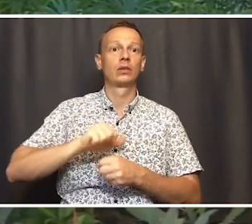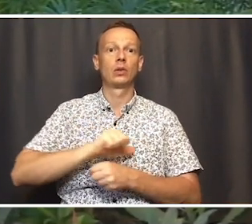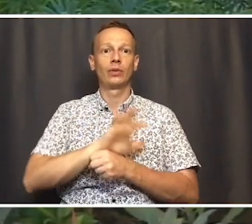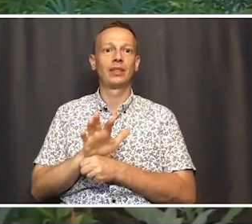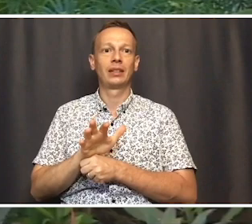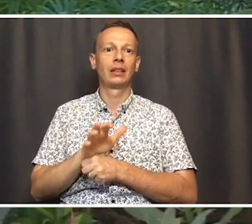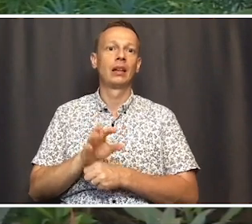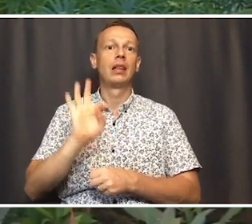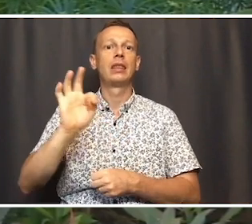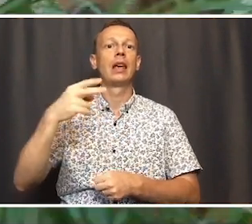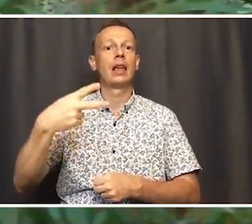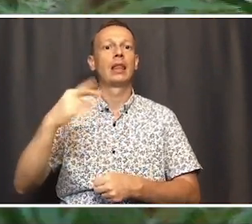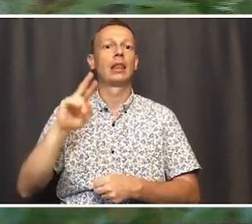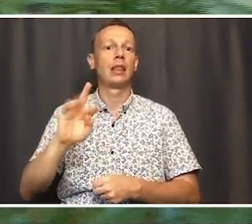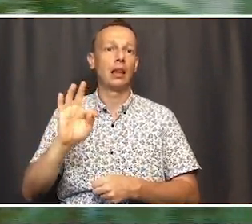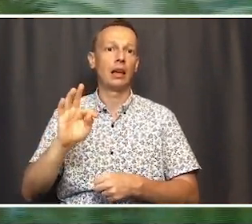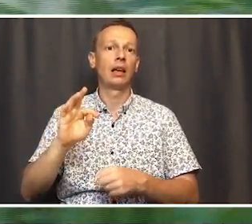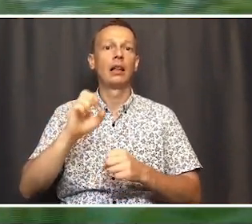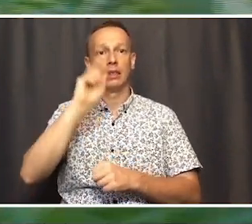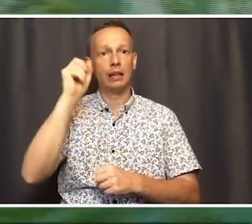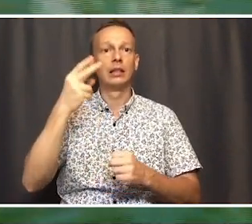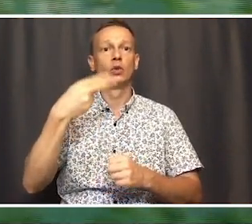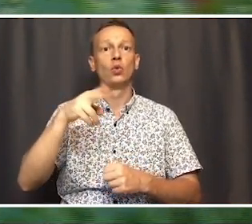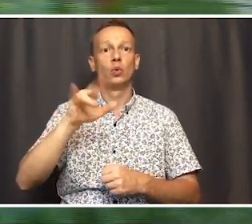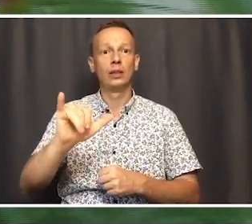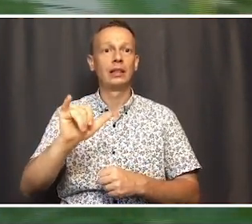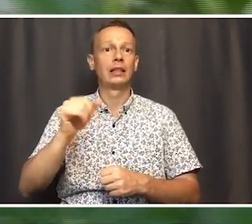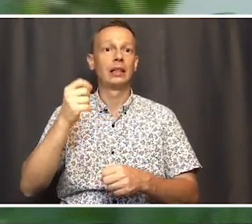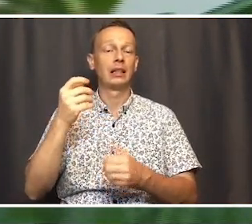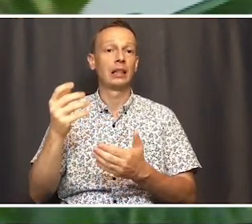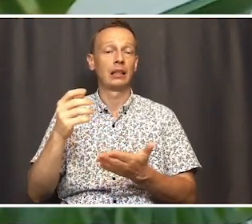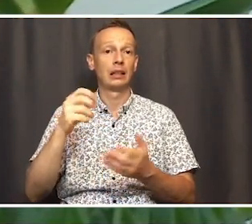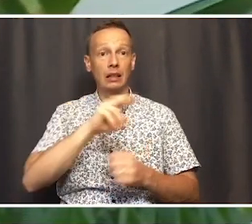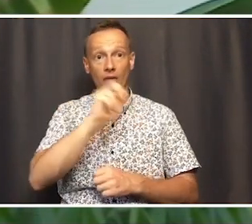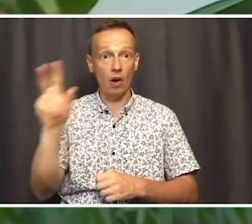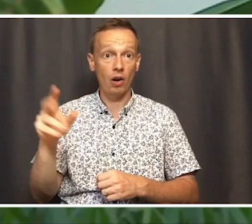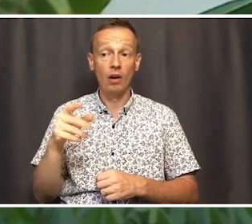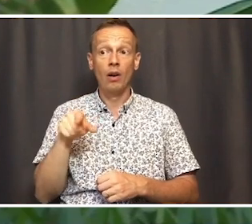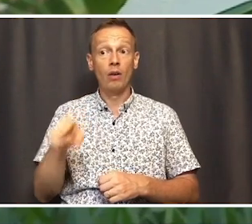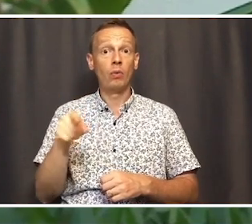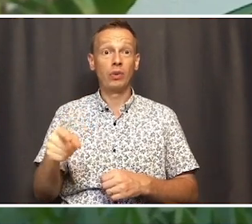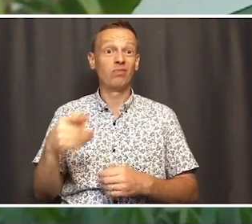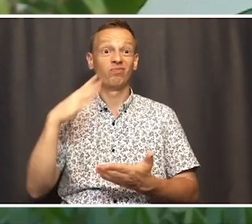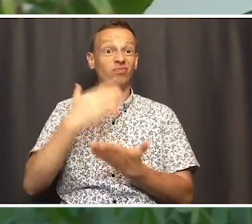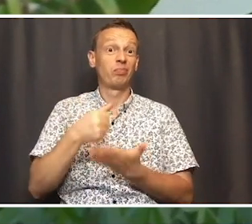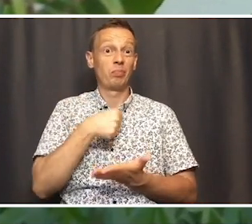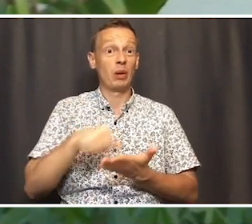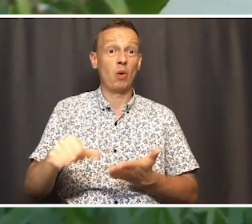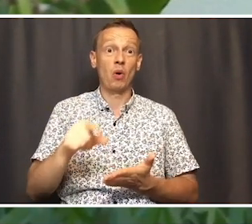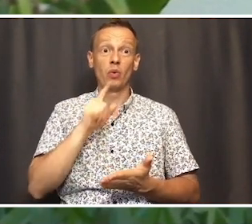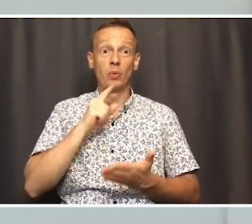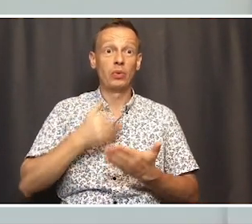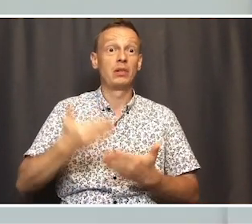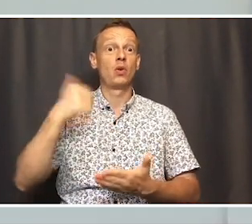La société Tahiti Nui Travel est en cessation de paiement depuis le 11 mai dernier. Elle concerne plus d'une